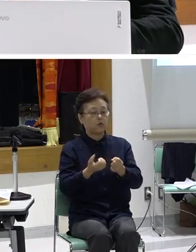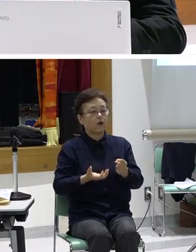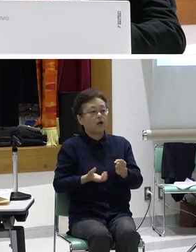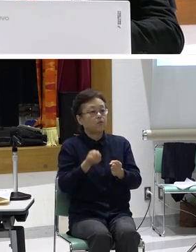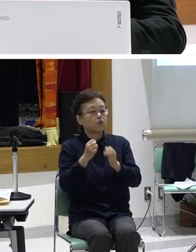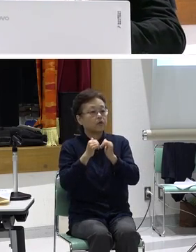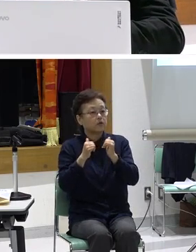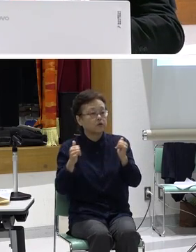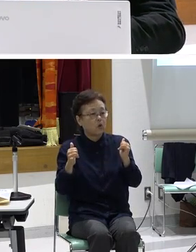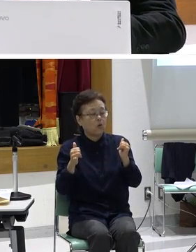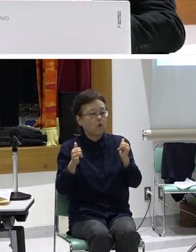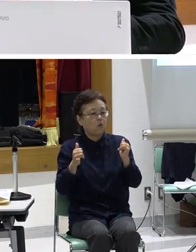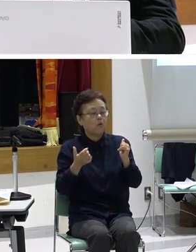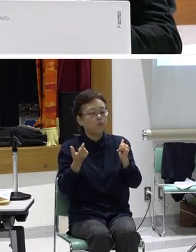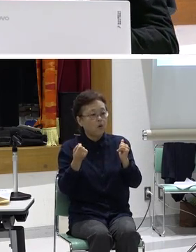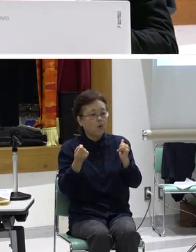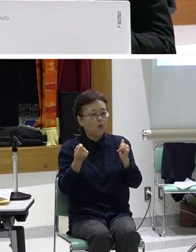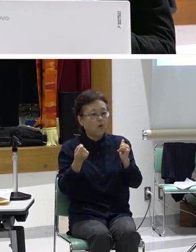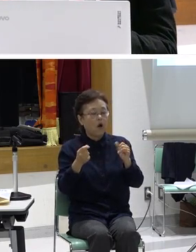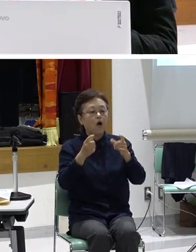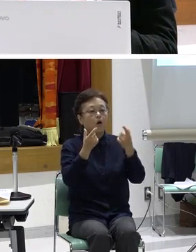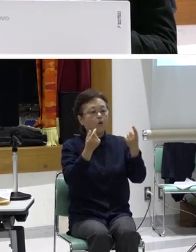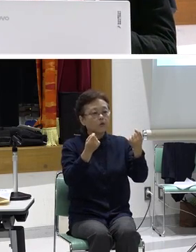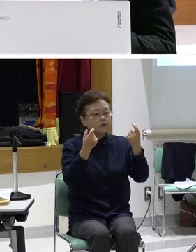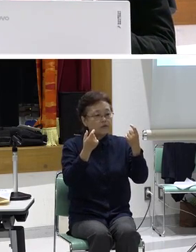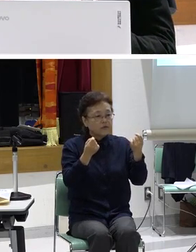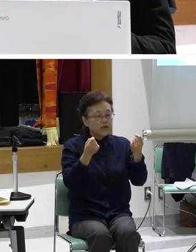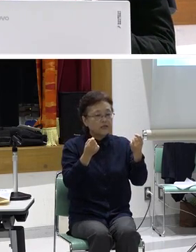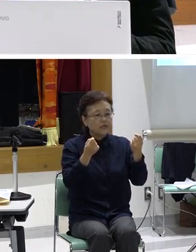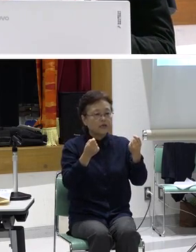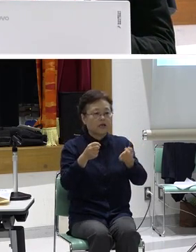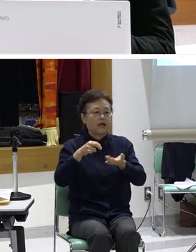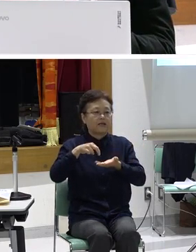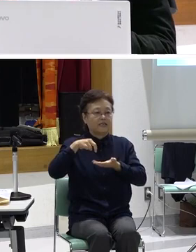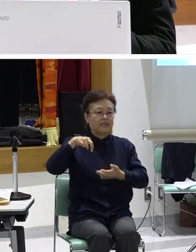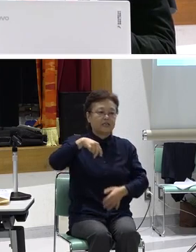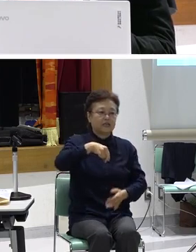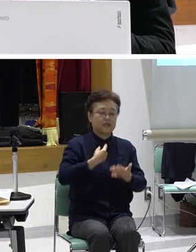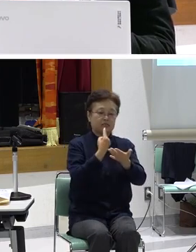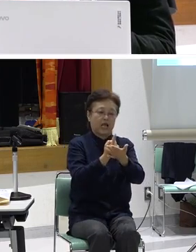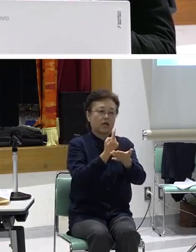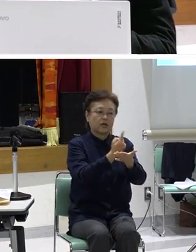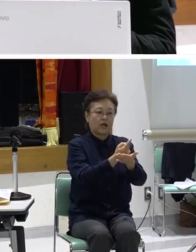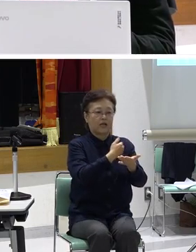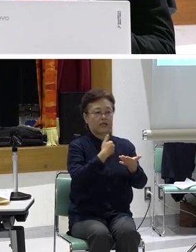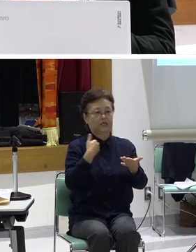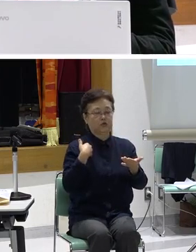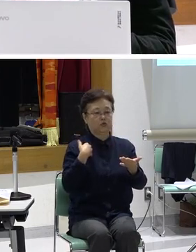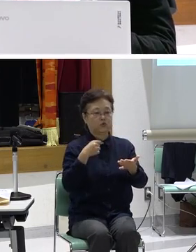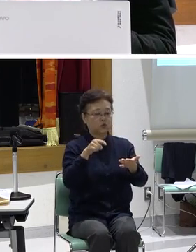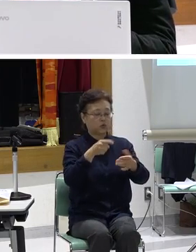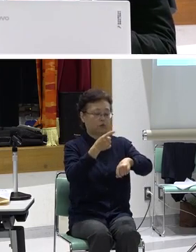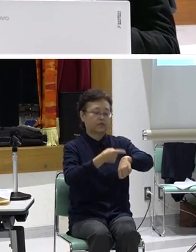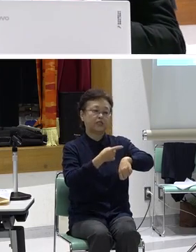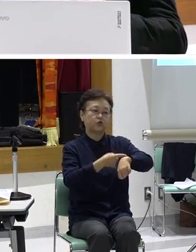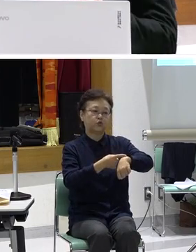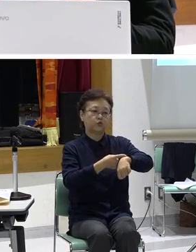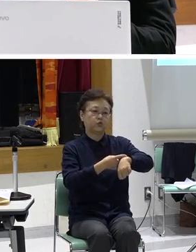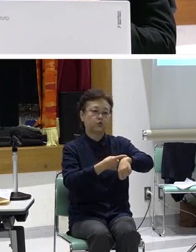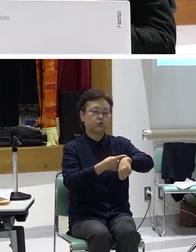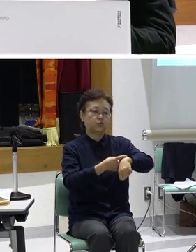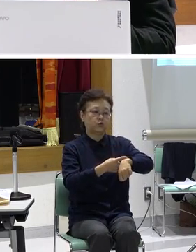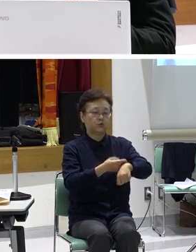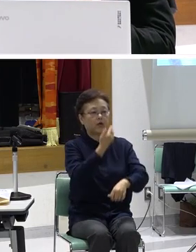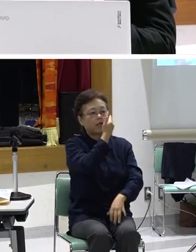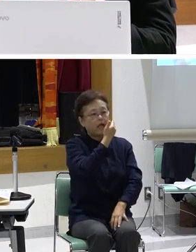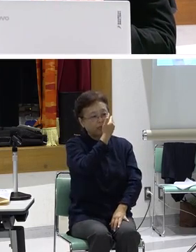こう特性のある人が同じように移動ができたり参加できる、その質も大、量も質もの時代に